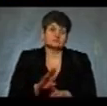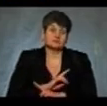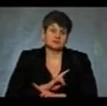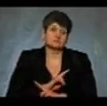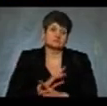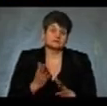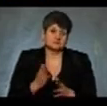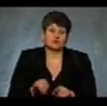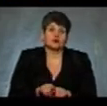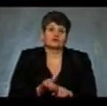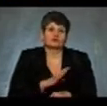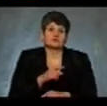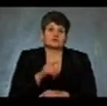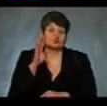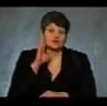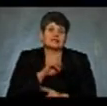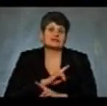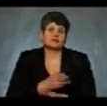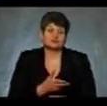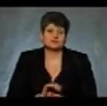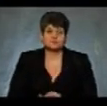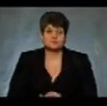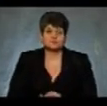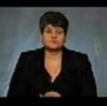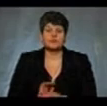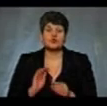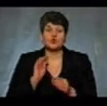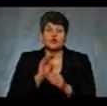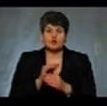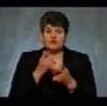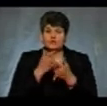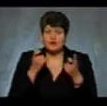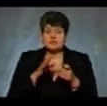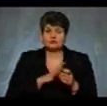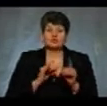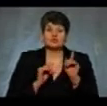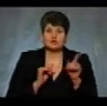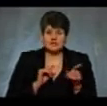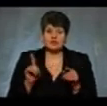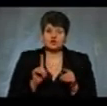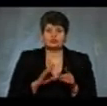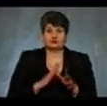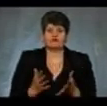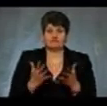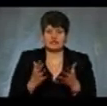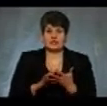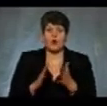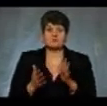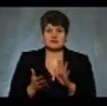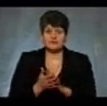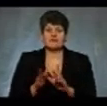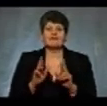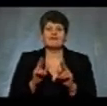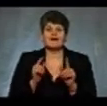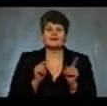які сталися з тим чоловіком, який загинув. Додатковою інформацією було те, що були з'ясовані обставини, як та